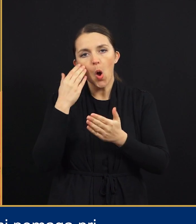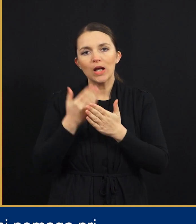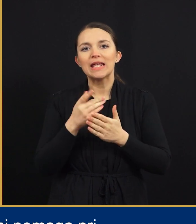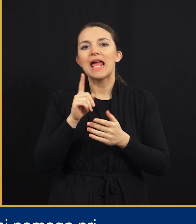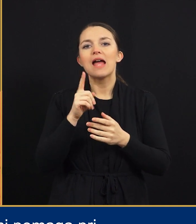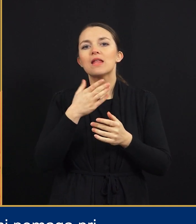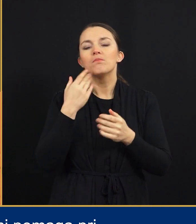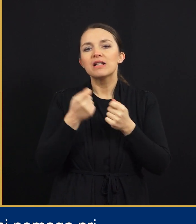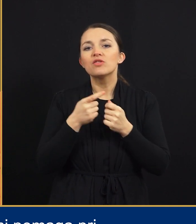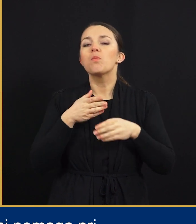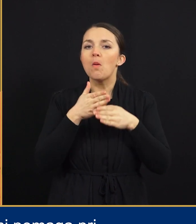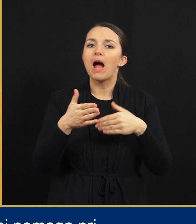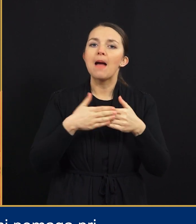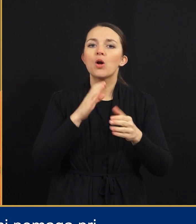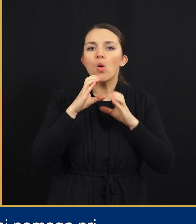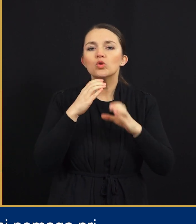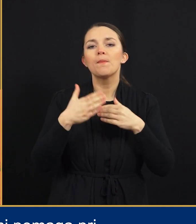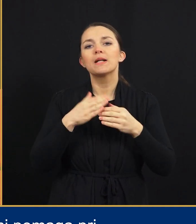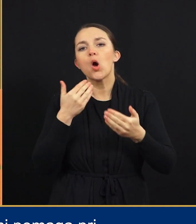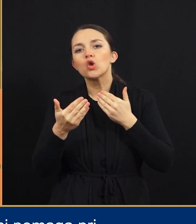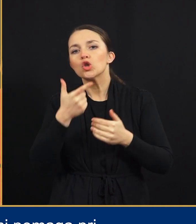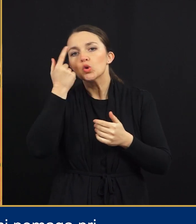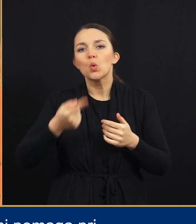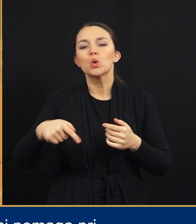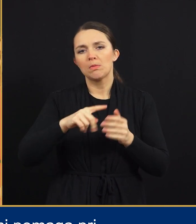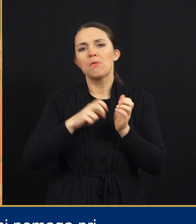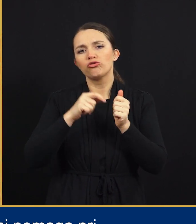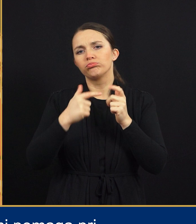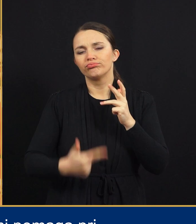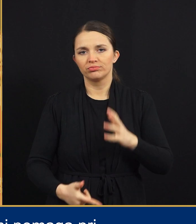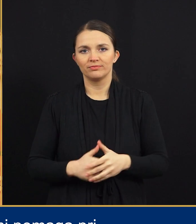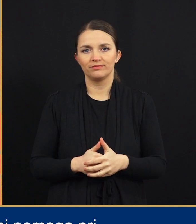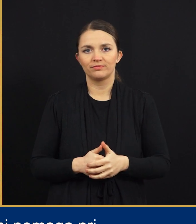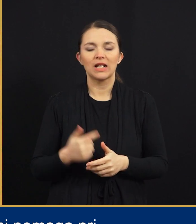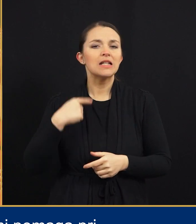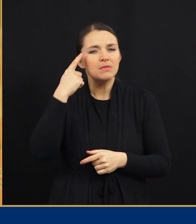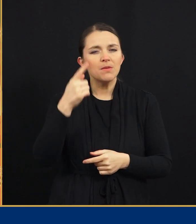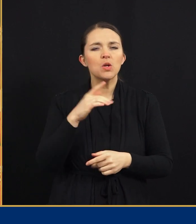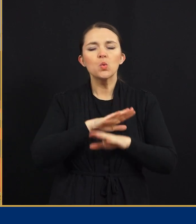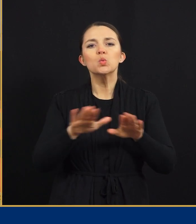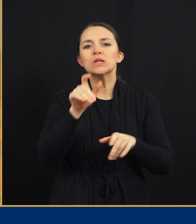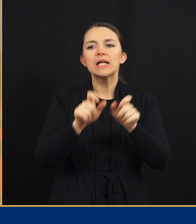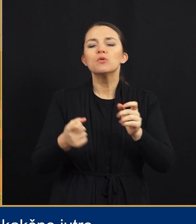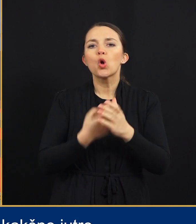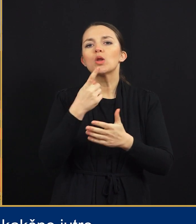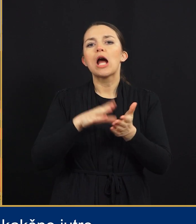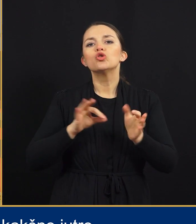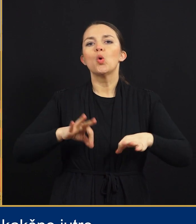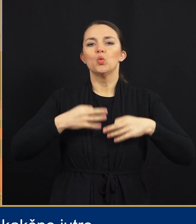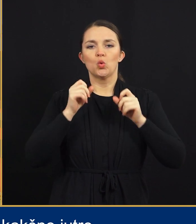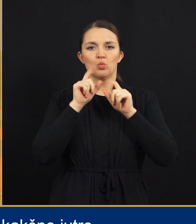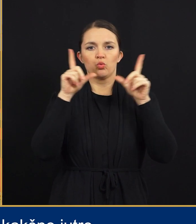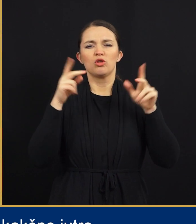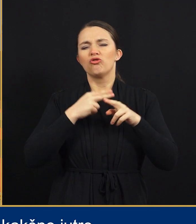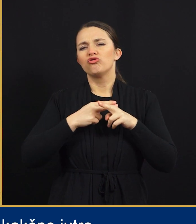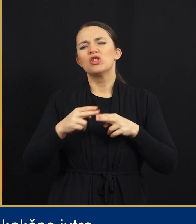bile za manj, saj mi pomaga pri komunikaciji, pri odnosih z ljudmi in tako naprej. Hvala. Mislim, da se vsem